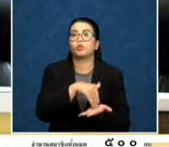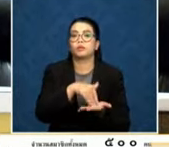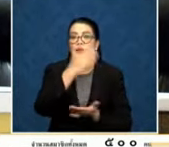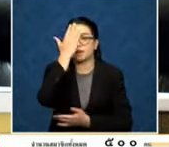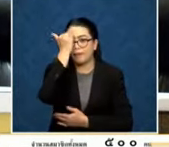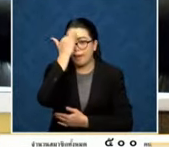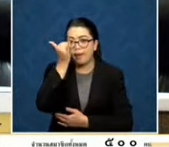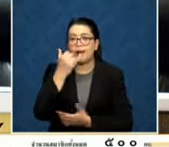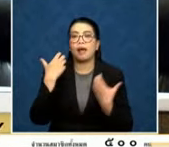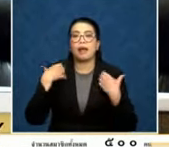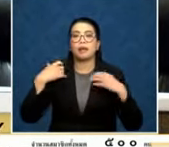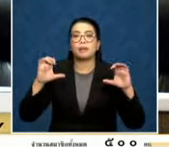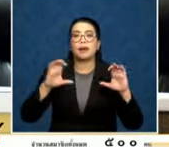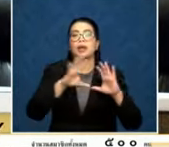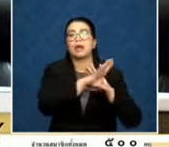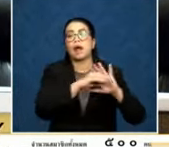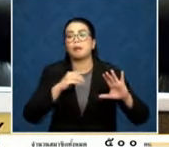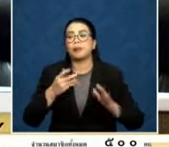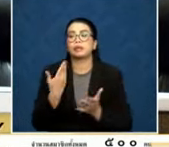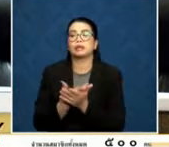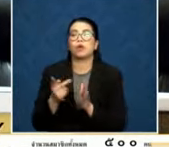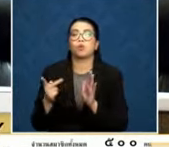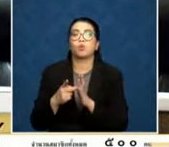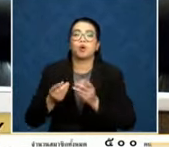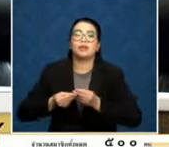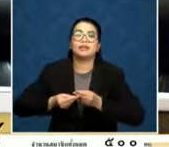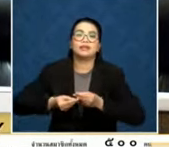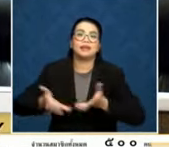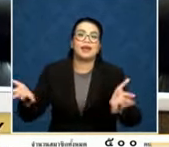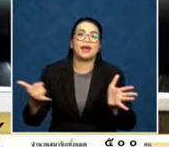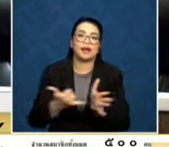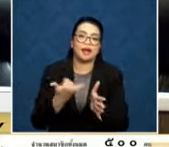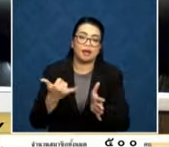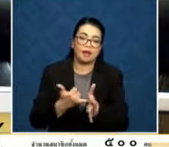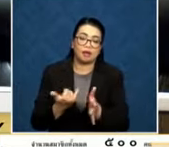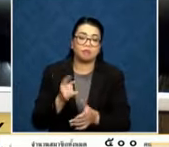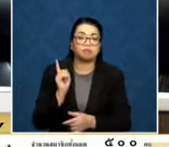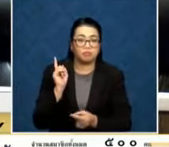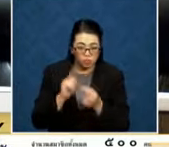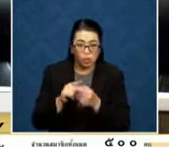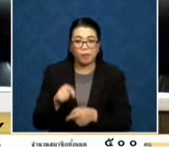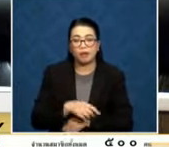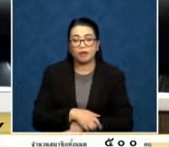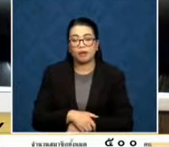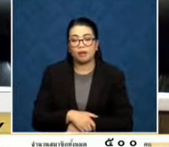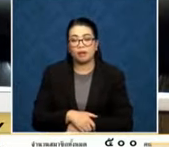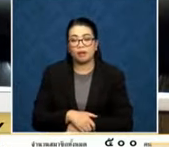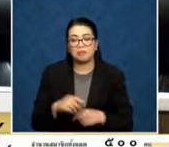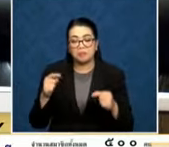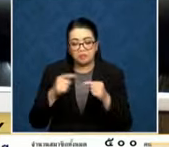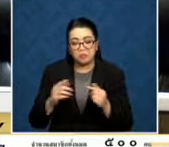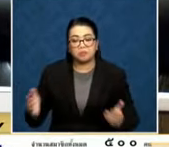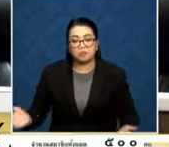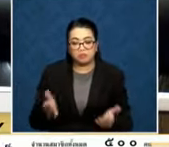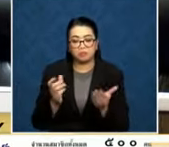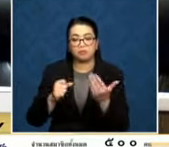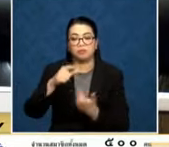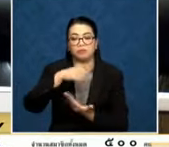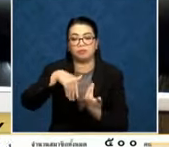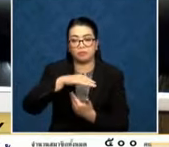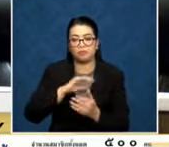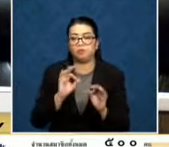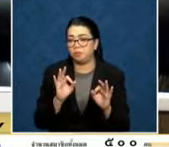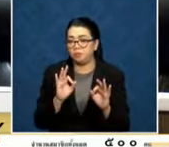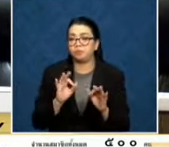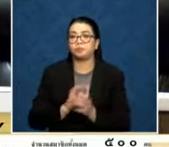เพื่อที่รัฐบาลจะได้เอาไปแจกพี่น้องประชาชนถามว่าว่าสมควรมครับถ้าเพื่อกระตุ้นเศรษฐกิจเราไม่ว่า